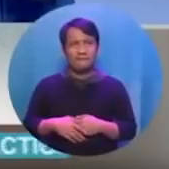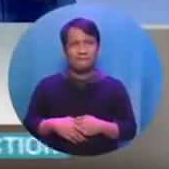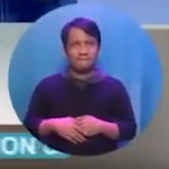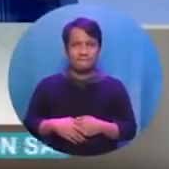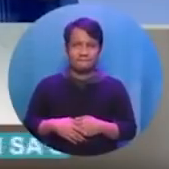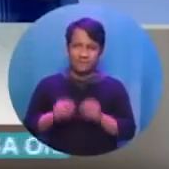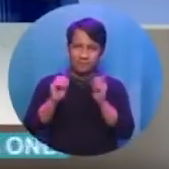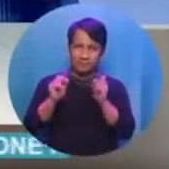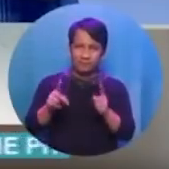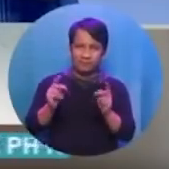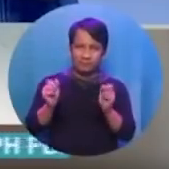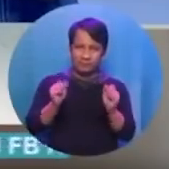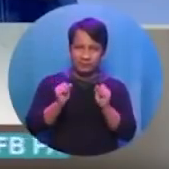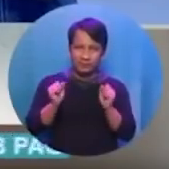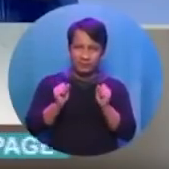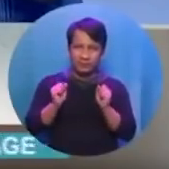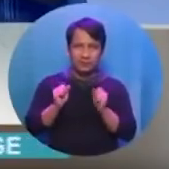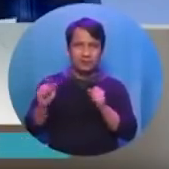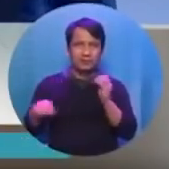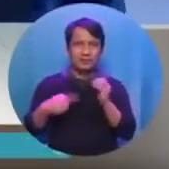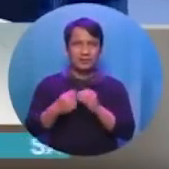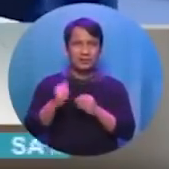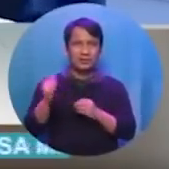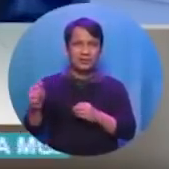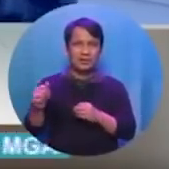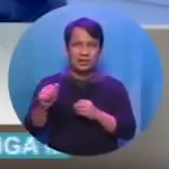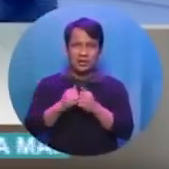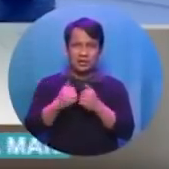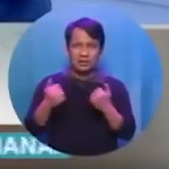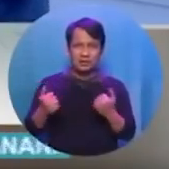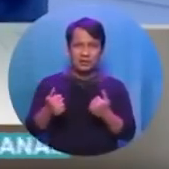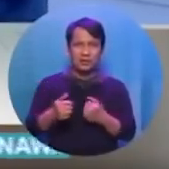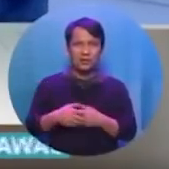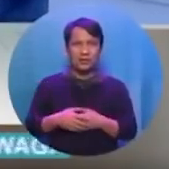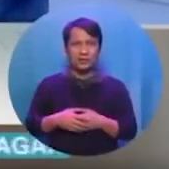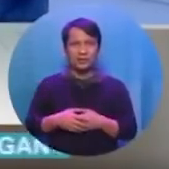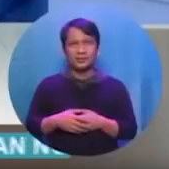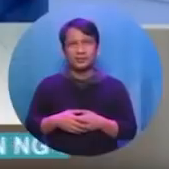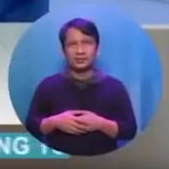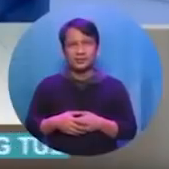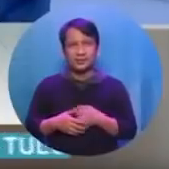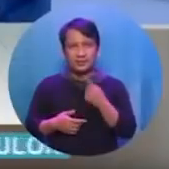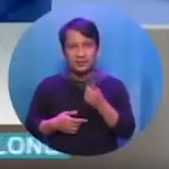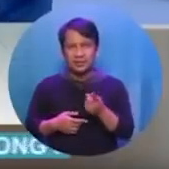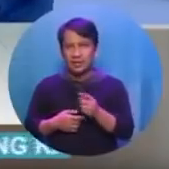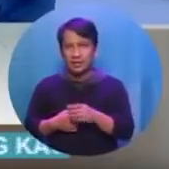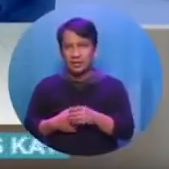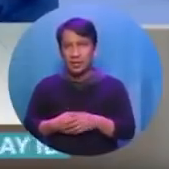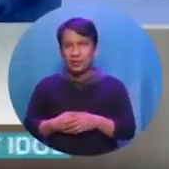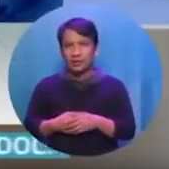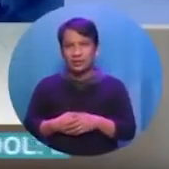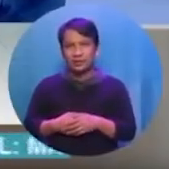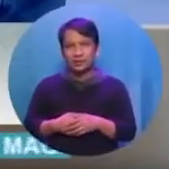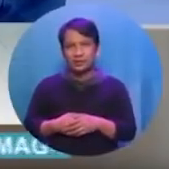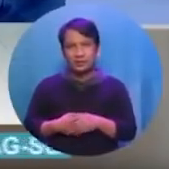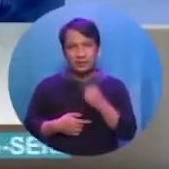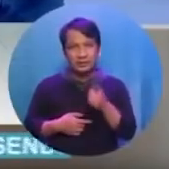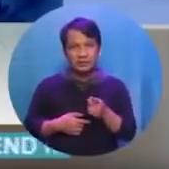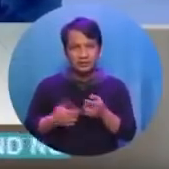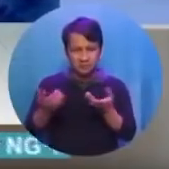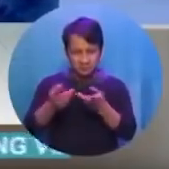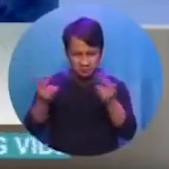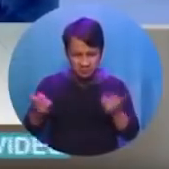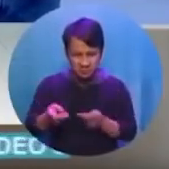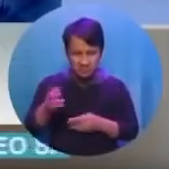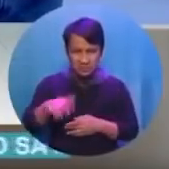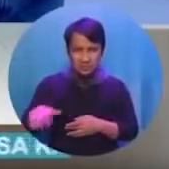Okay po. Malamig na po. Ayun. At, ma'am, pwede ba namin makita yung surroundings nyo kung okay lang? Kayo